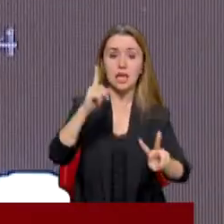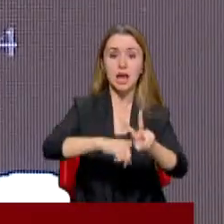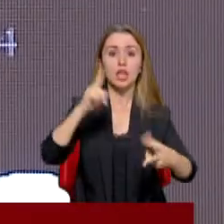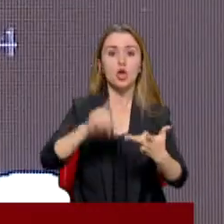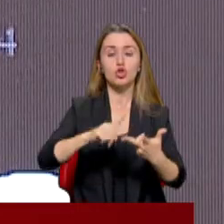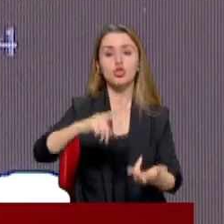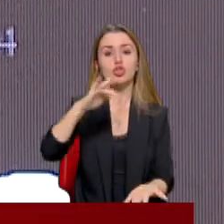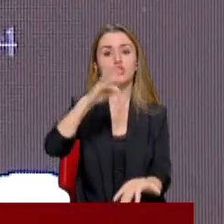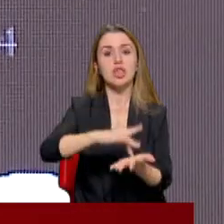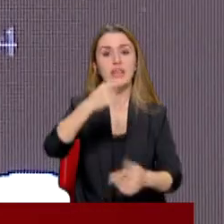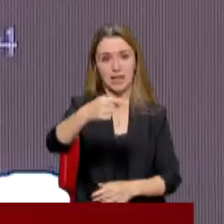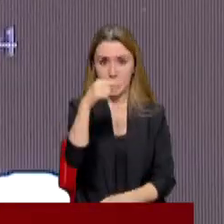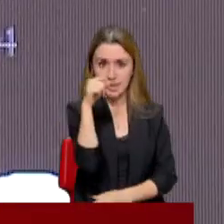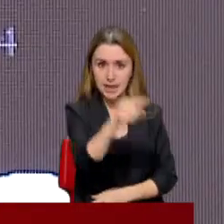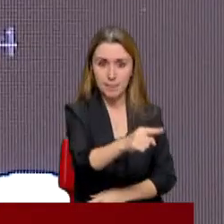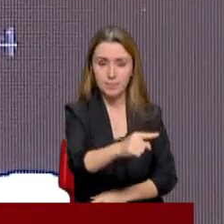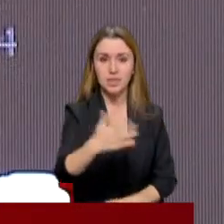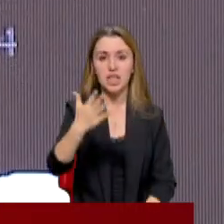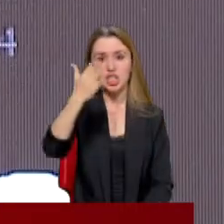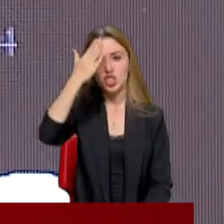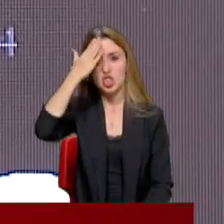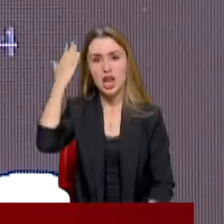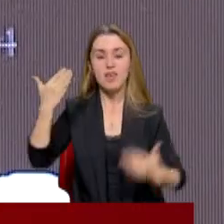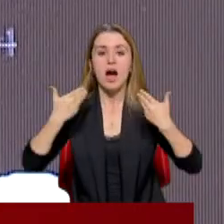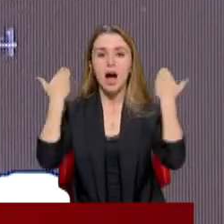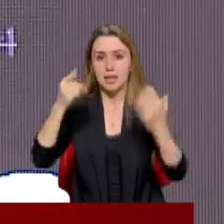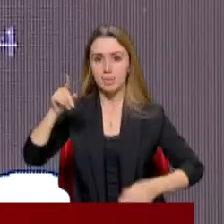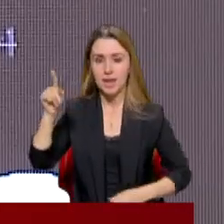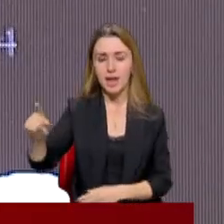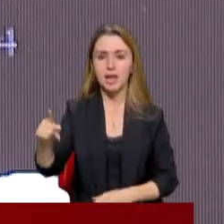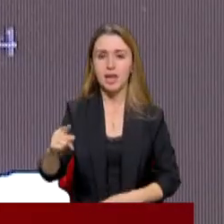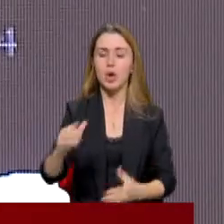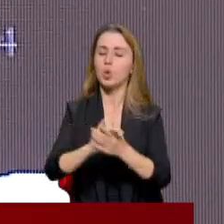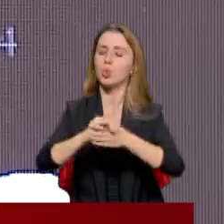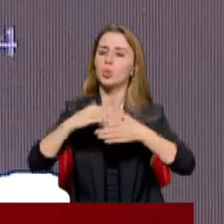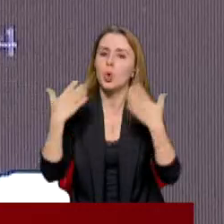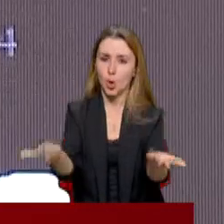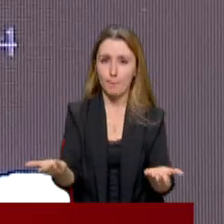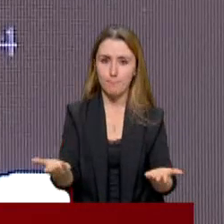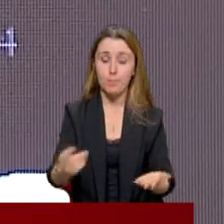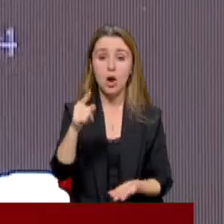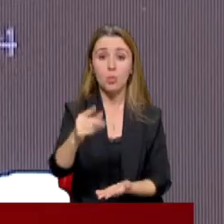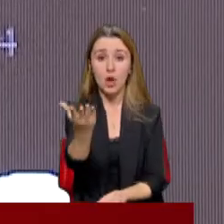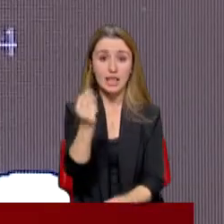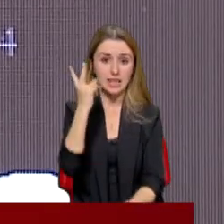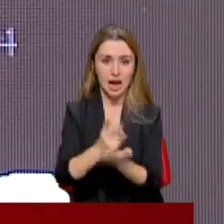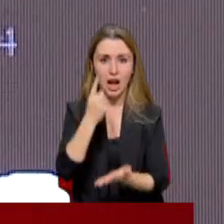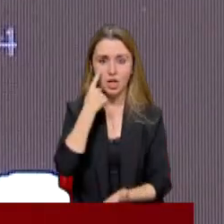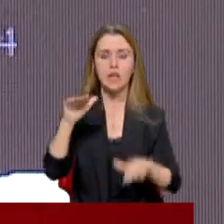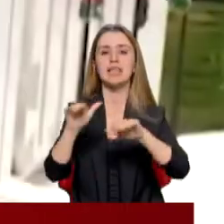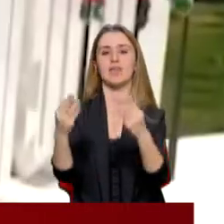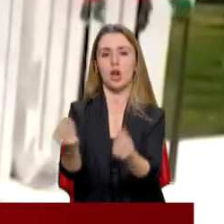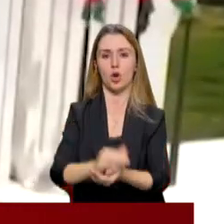3 ceza dairesinin şerefli hakimlerini de yürekten kutluyor ve aldıkları kararı